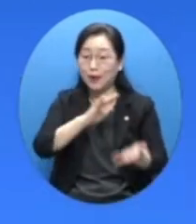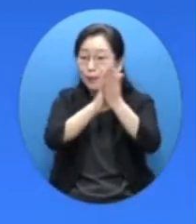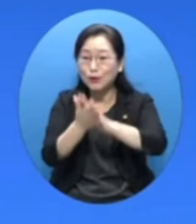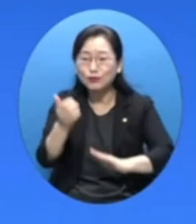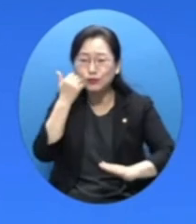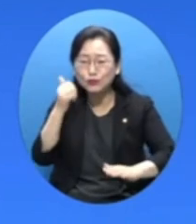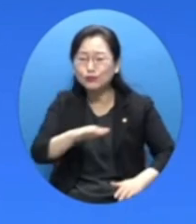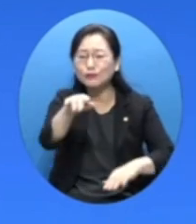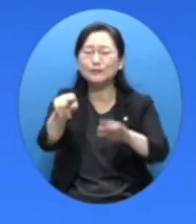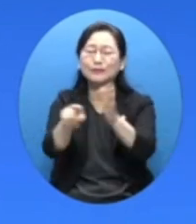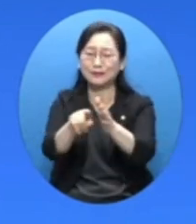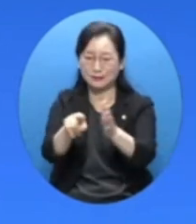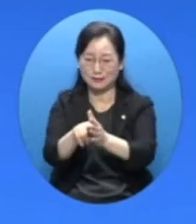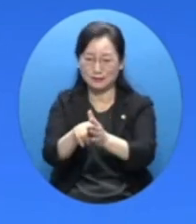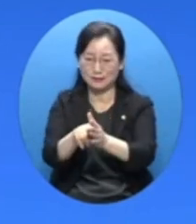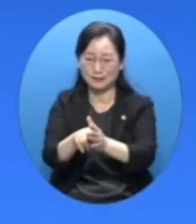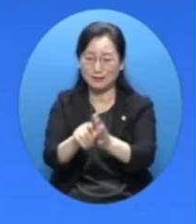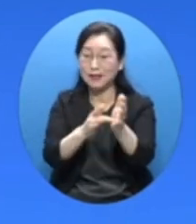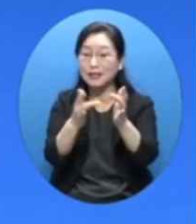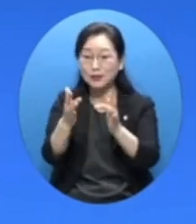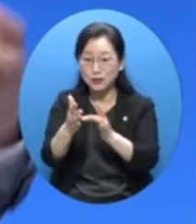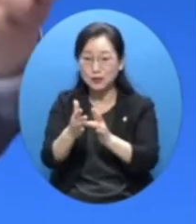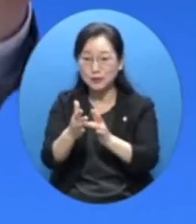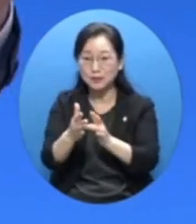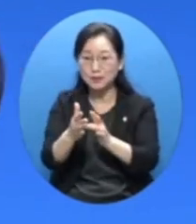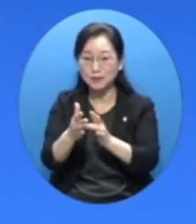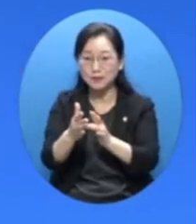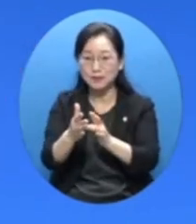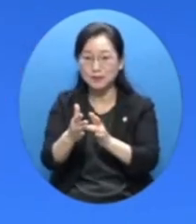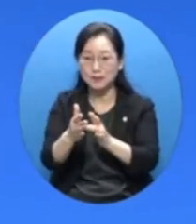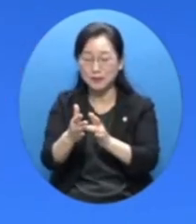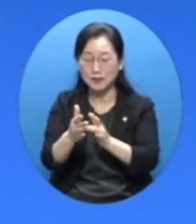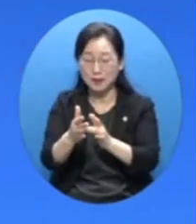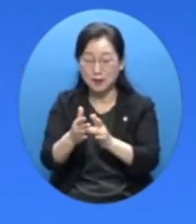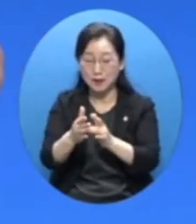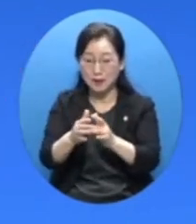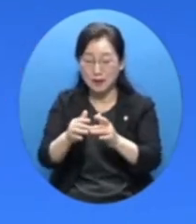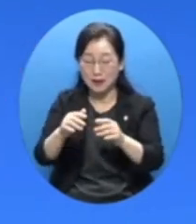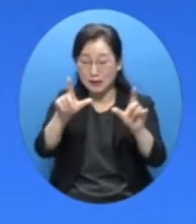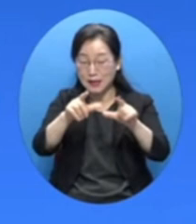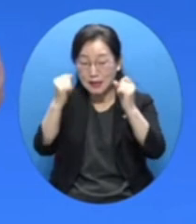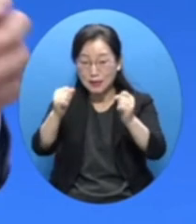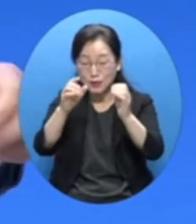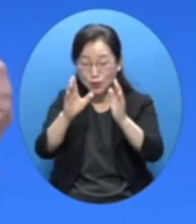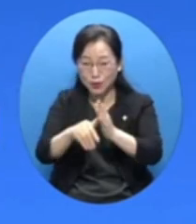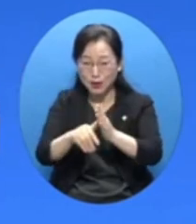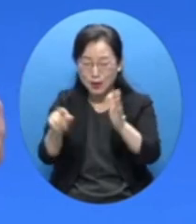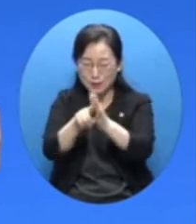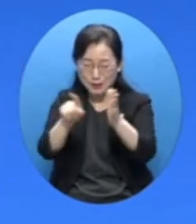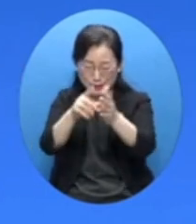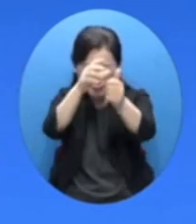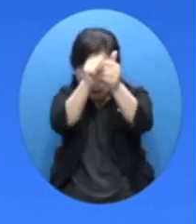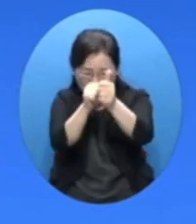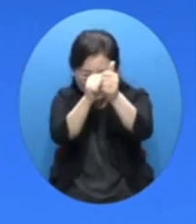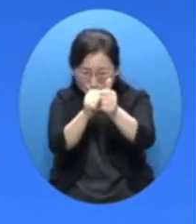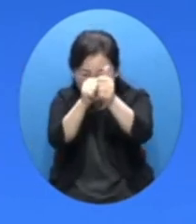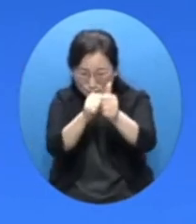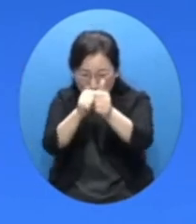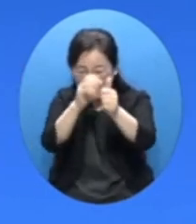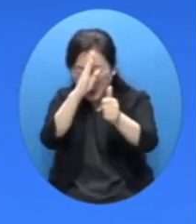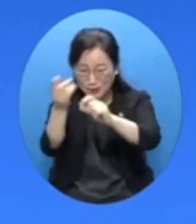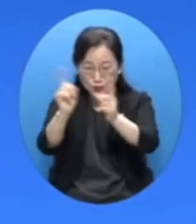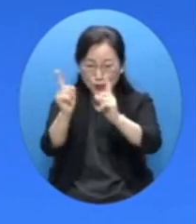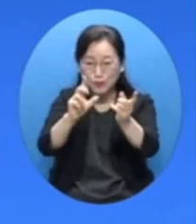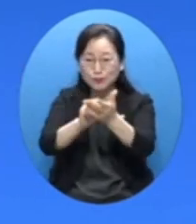것은 우리의 믿음입니다 예수님 당신은 예수님 붙잡아도 낫겠다는 믿음을 갖고 붙잡아서 병이